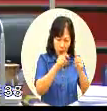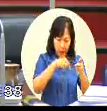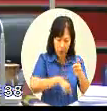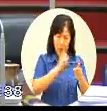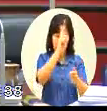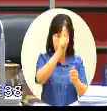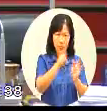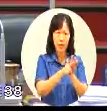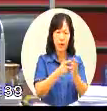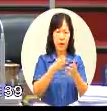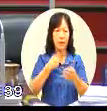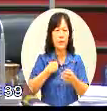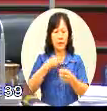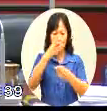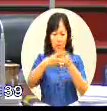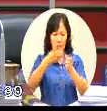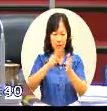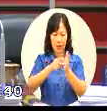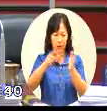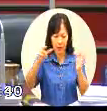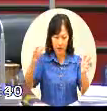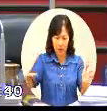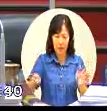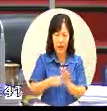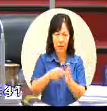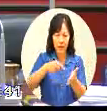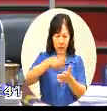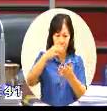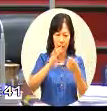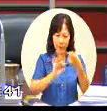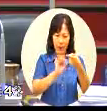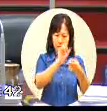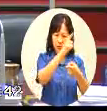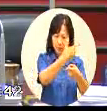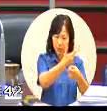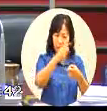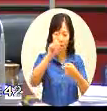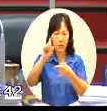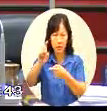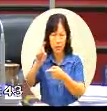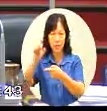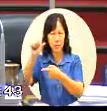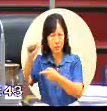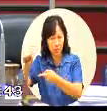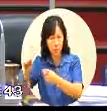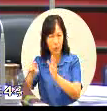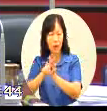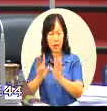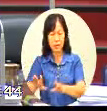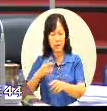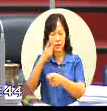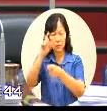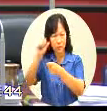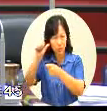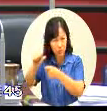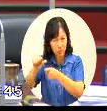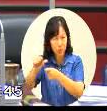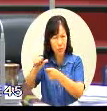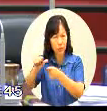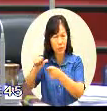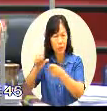道三年的公告限值涨幅是 6%、10%、15%， 光今年就是 15% 了，你有参